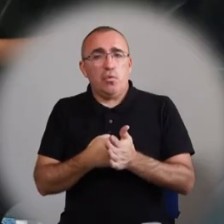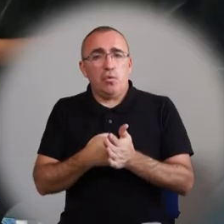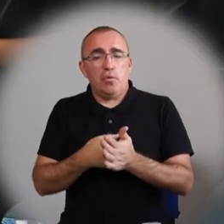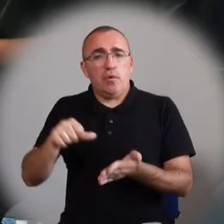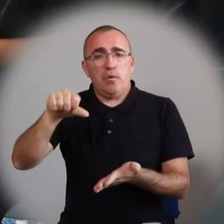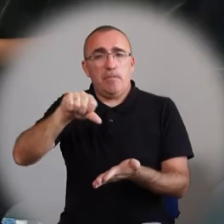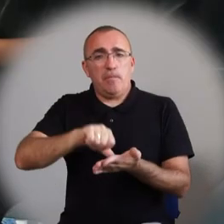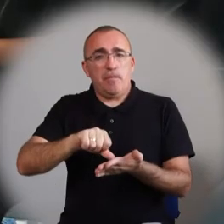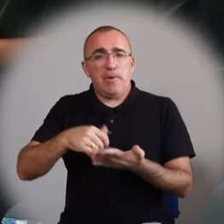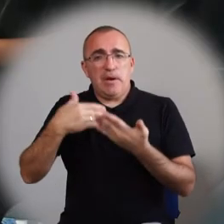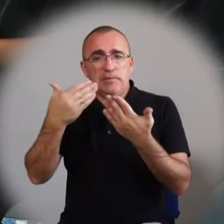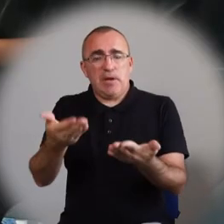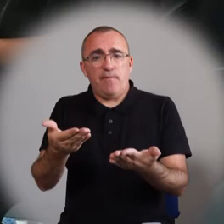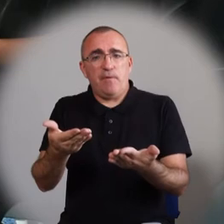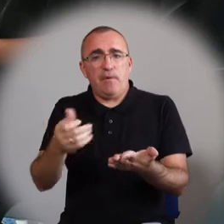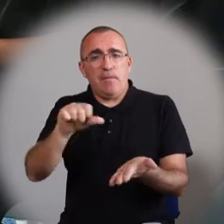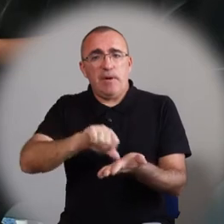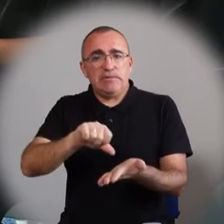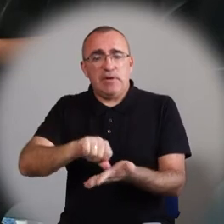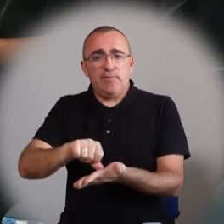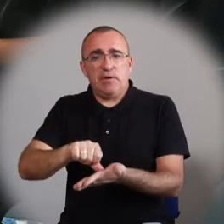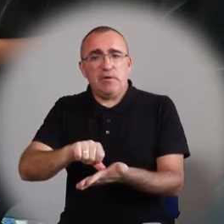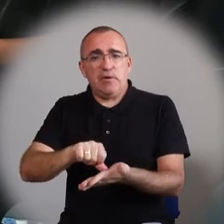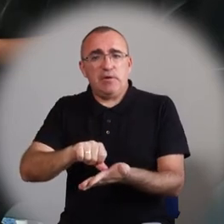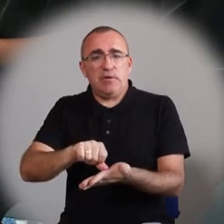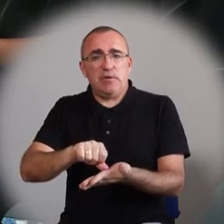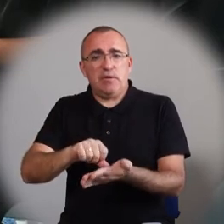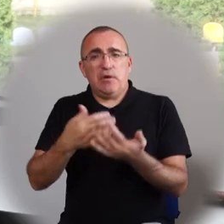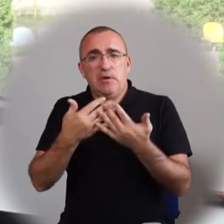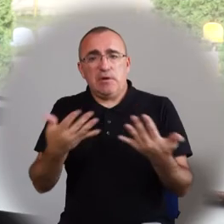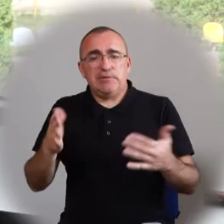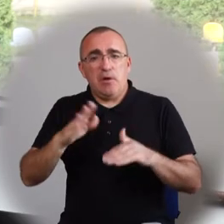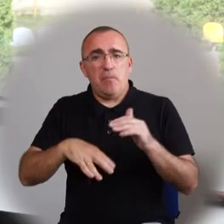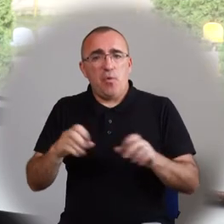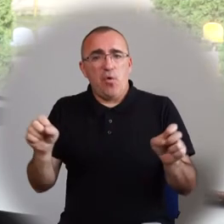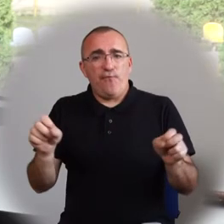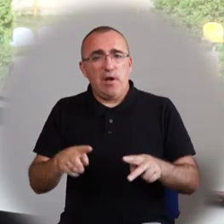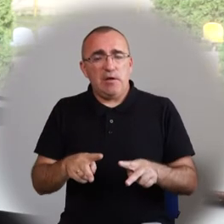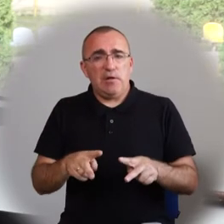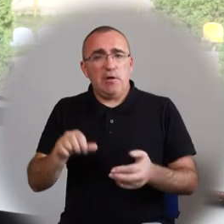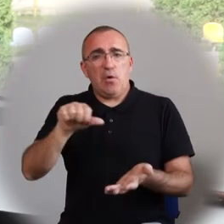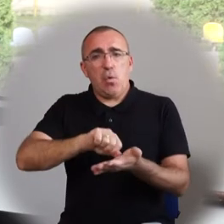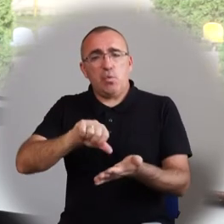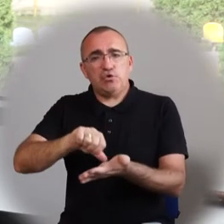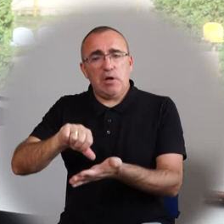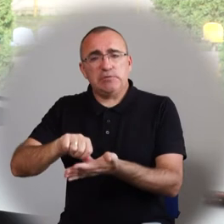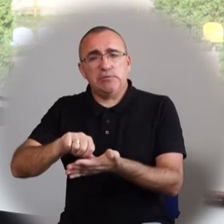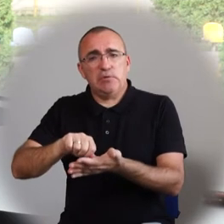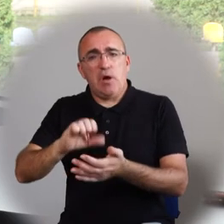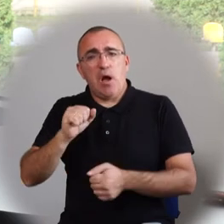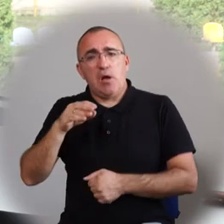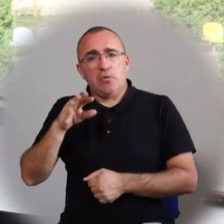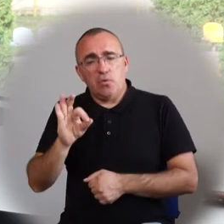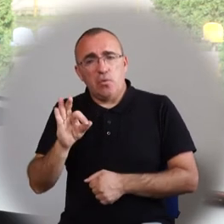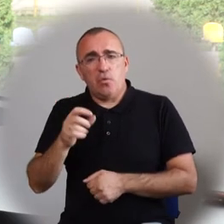Щодо представлення, то дійсно представники різних професій,